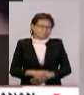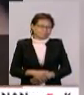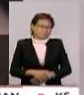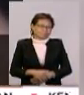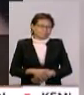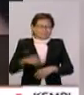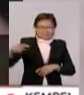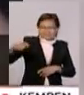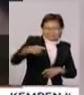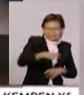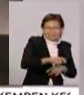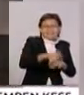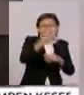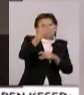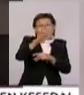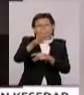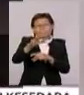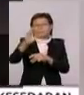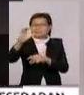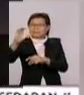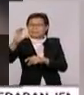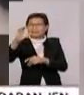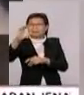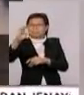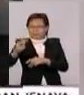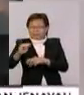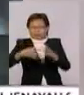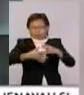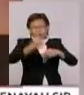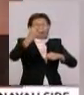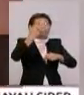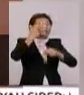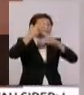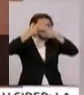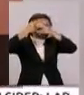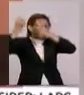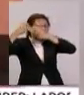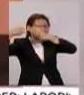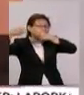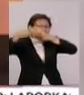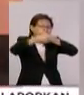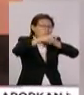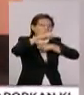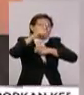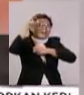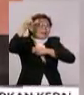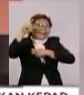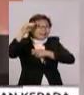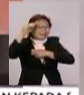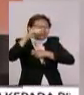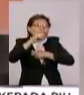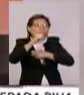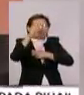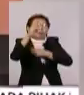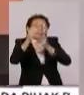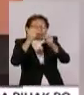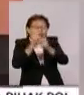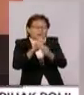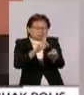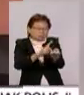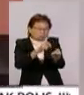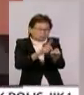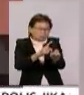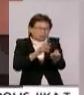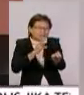Seekor cacing berukuran 15 cm dikeluarkan daripada mata seorang lelaki berusia 60 tahun. Dr.